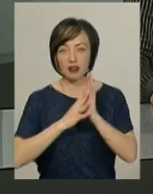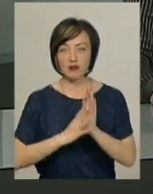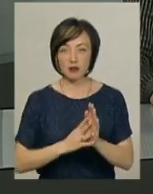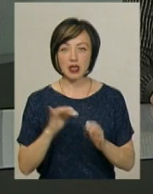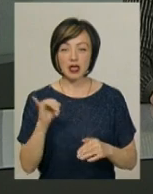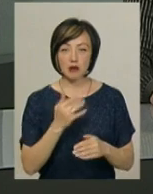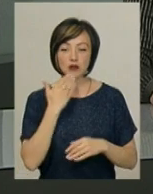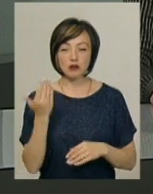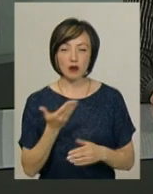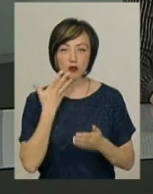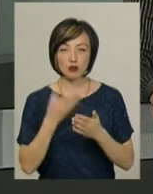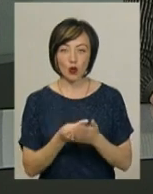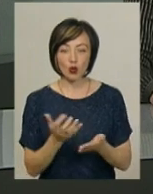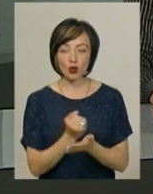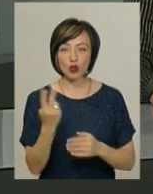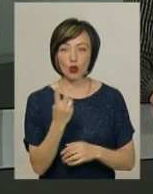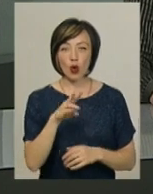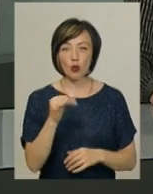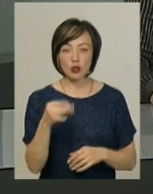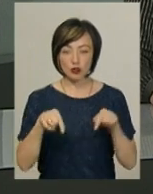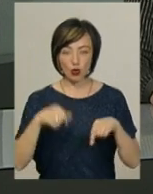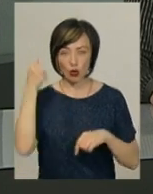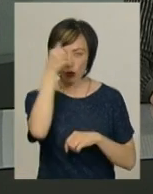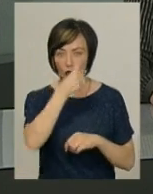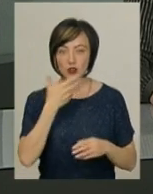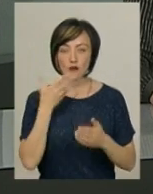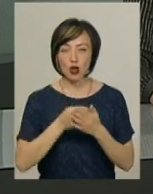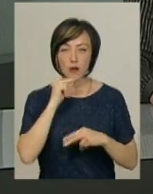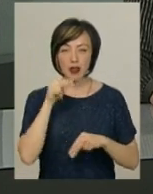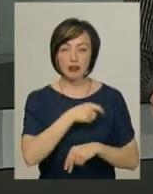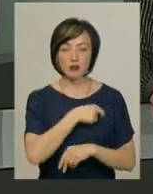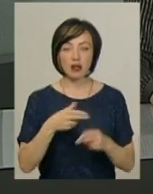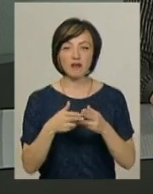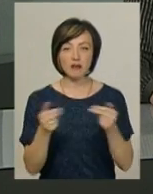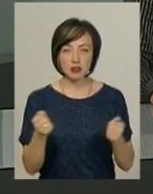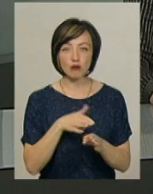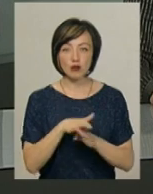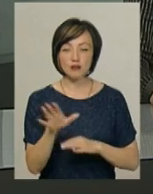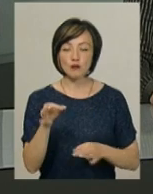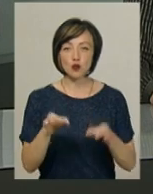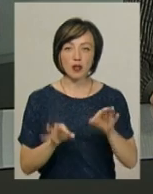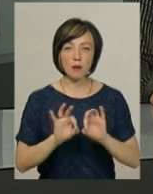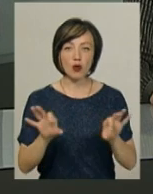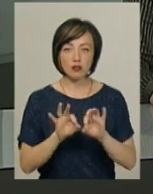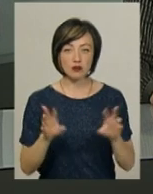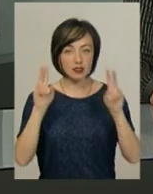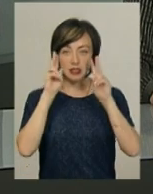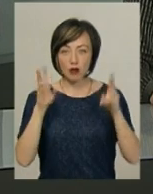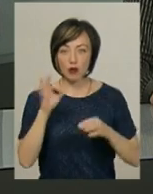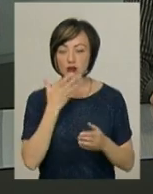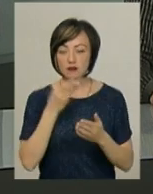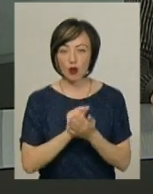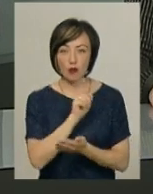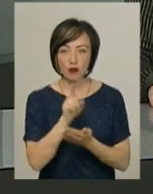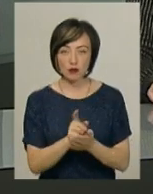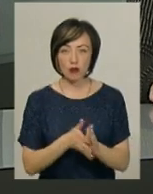і прозвітував про свої статки 2 лютого цього року. Свою провину депутат визнав повністю, у суді пояснив, що не знав про свій